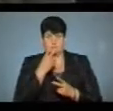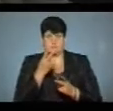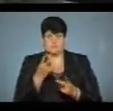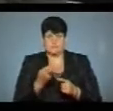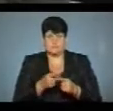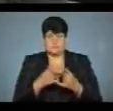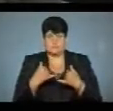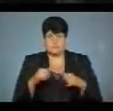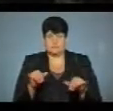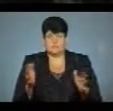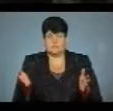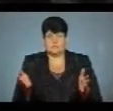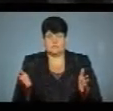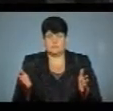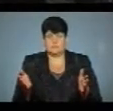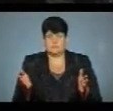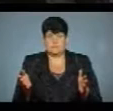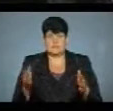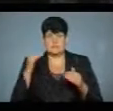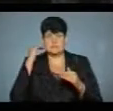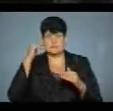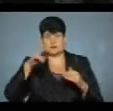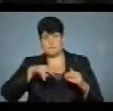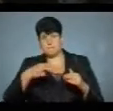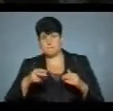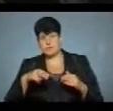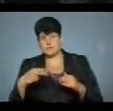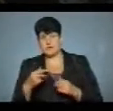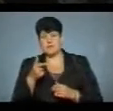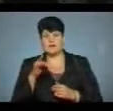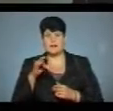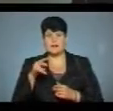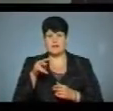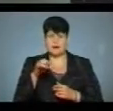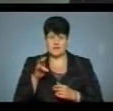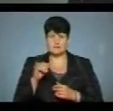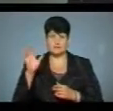чудо. Стелі попадали, ті глини то все треба відносити.